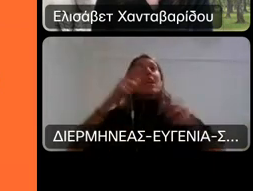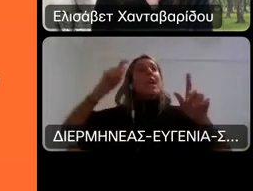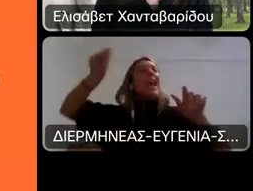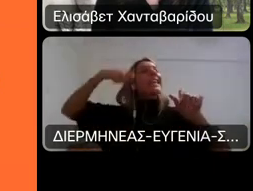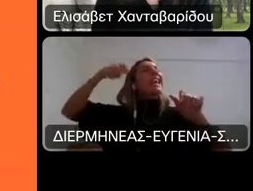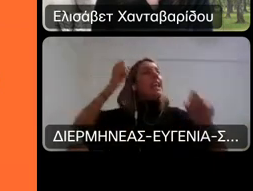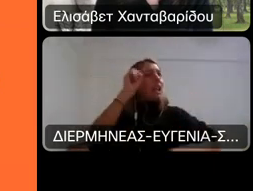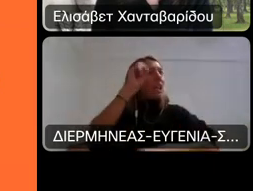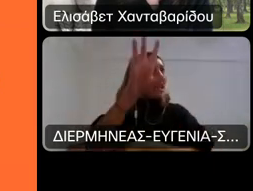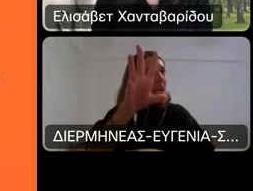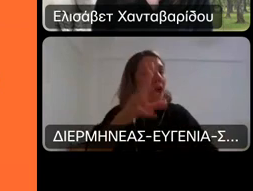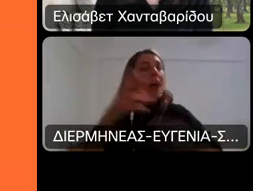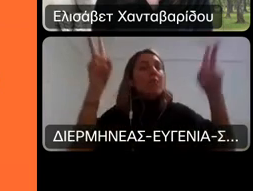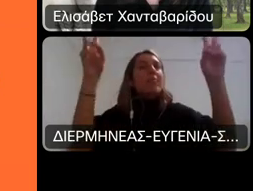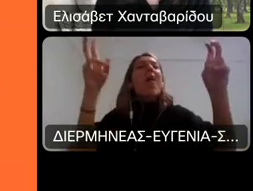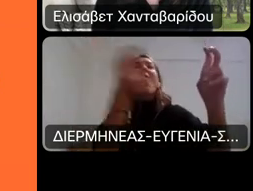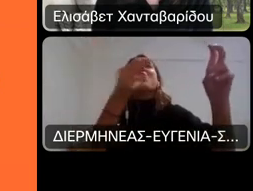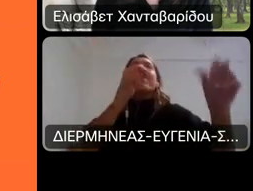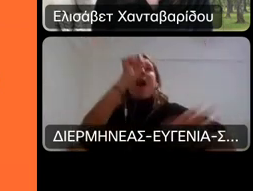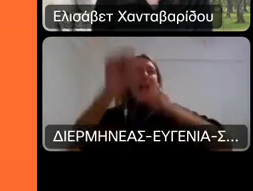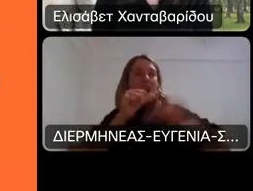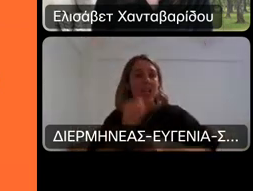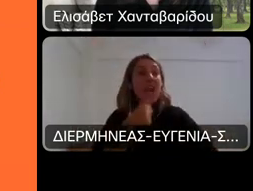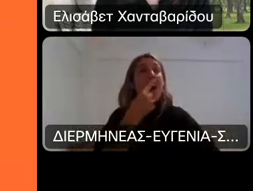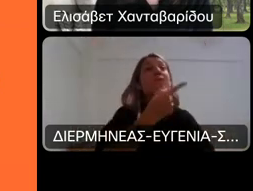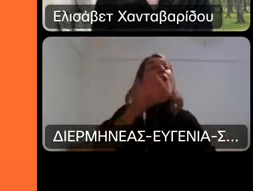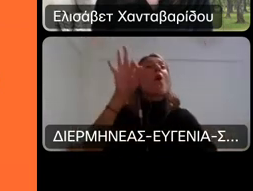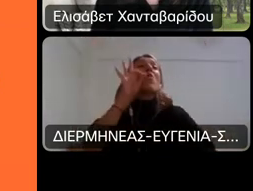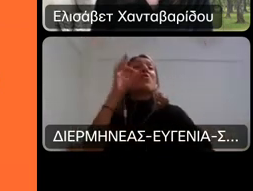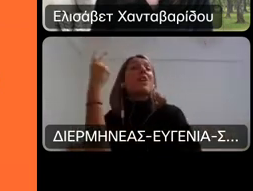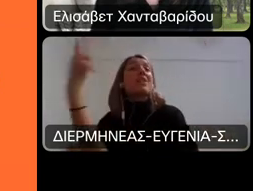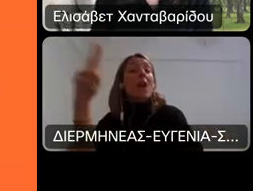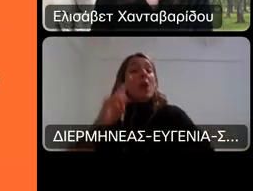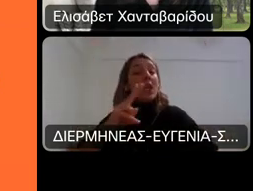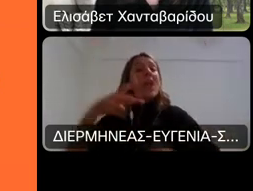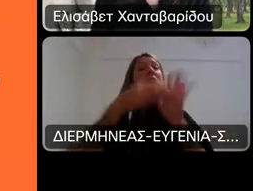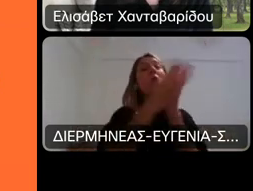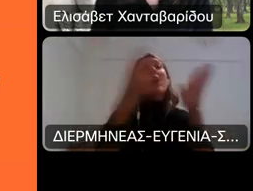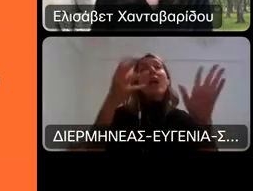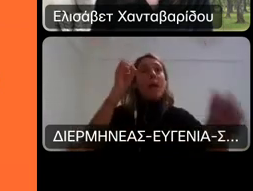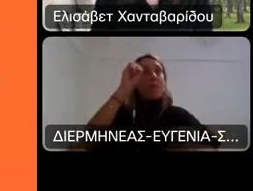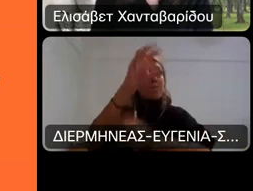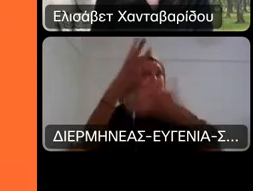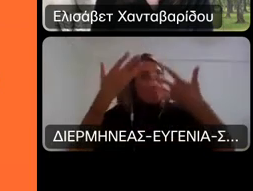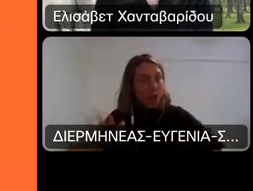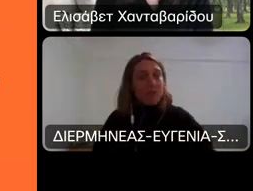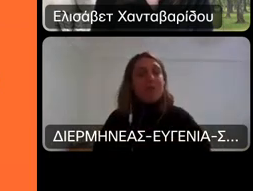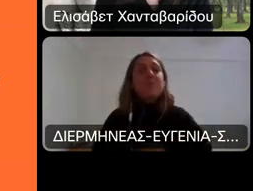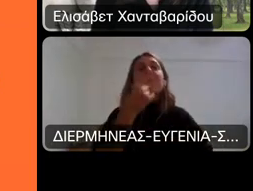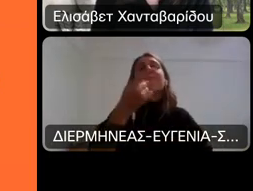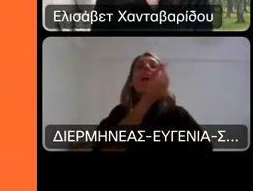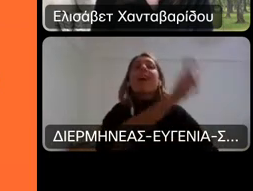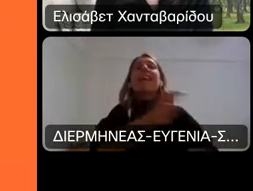το οποίο προβλήθηκε από τη βιβλιοθήκη του Απιθύτα το 2019 και οι συνάδελφοι από εκεί έγραψαν και τους ελληνικούς υποτίτλους